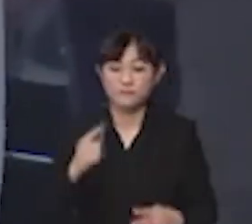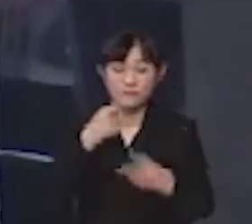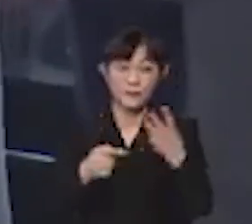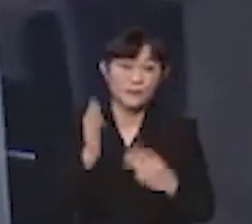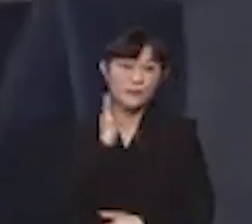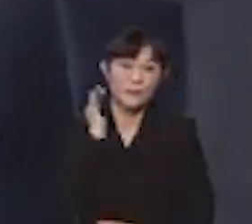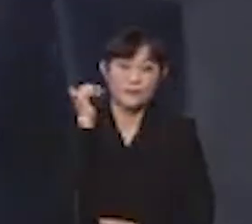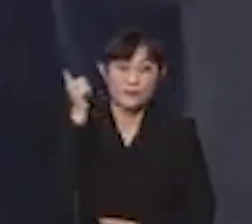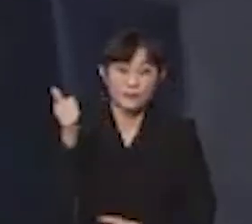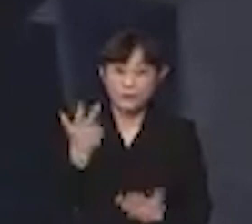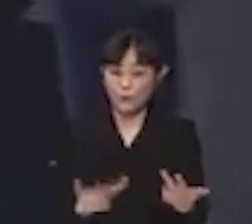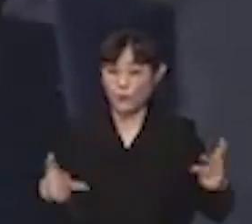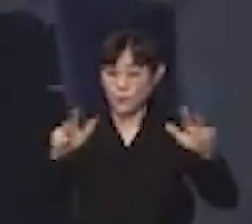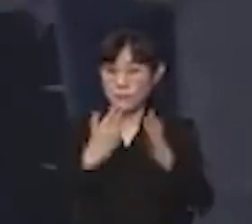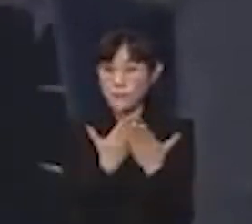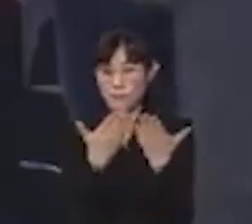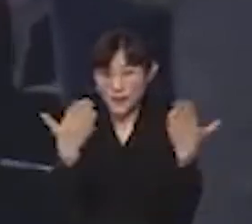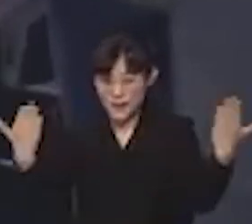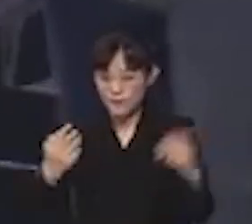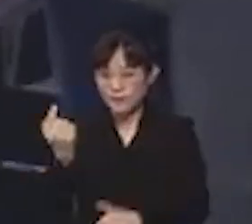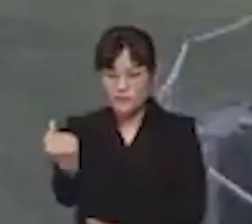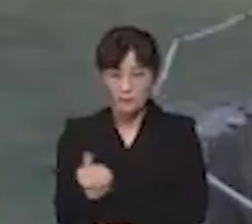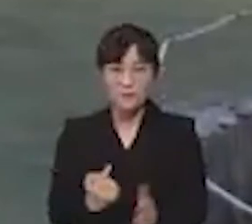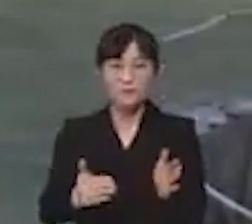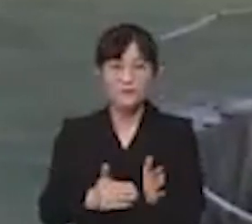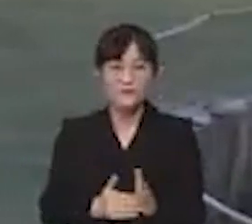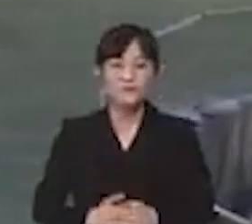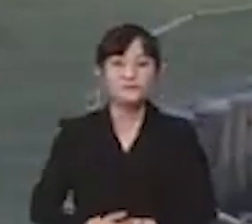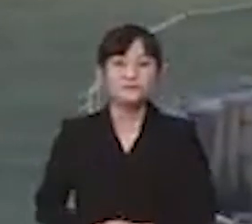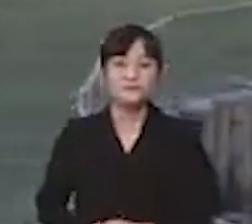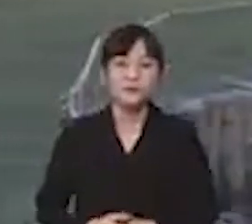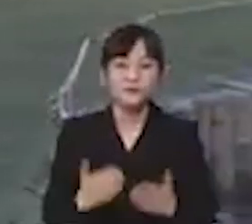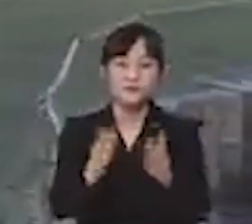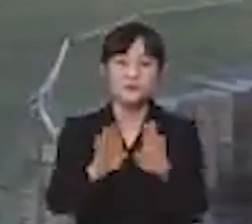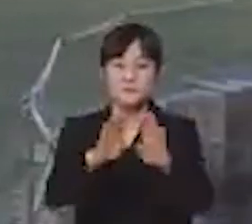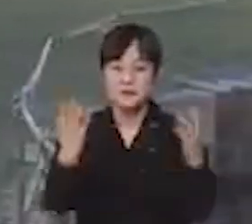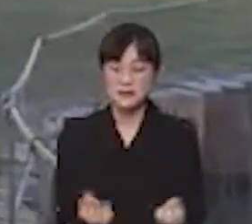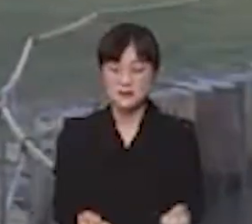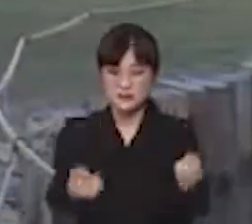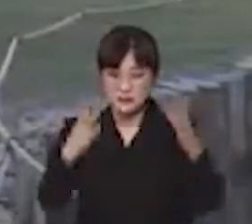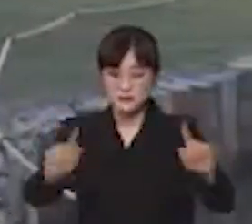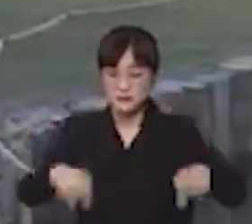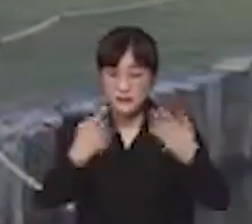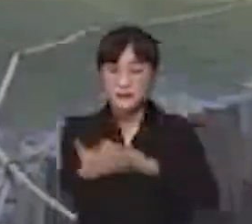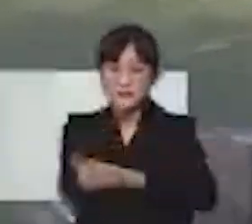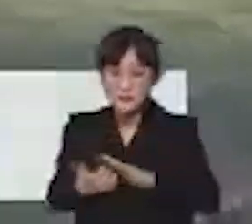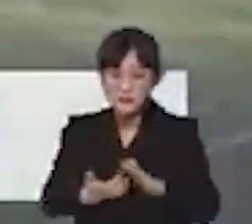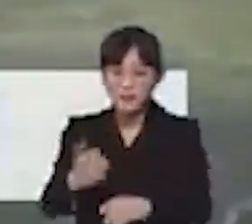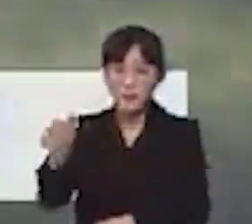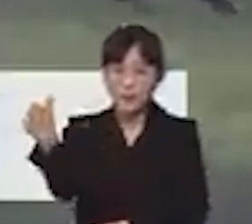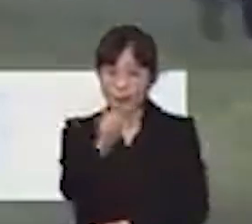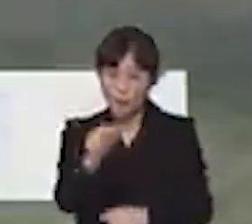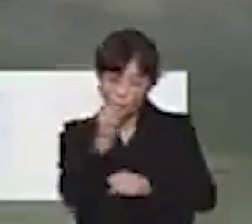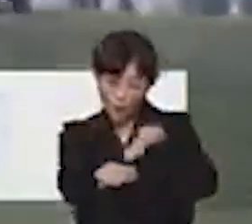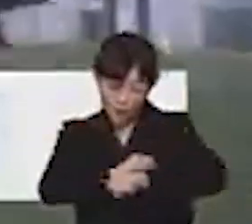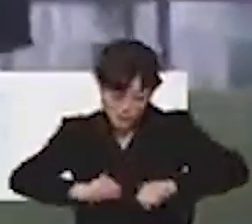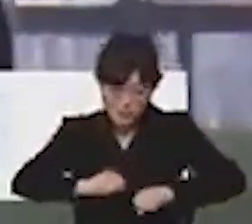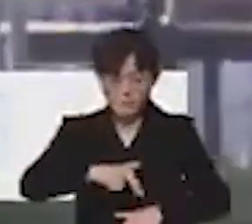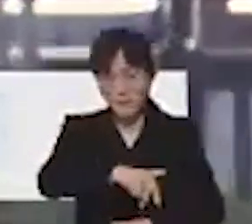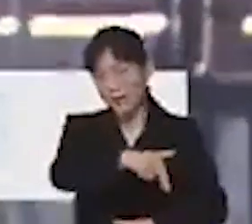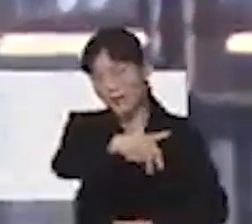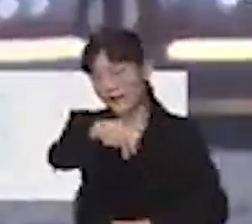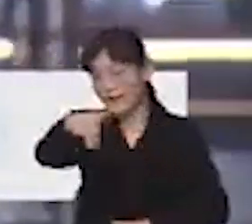윤석열 대통령이 정원 박람회장을 찾았습니다. 개막식 참석에 앞서 오천 그린광장을 걸으며